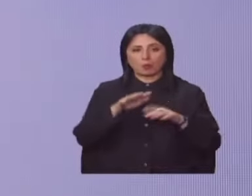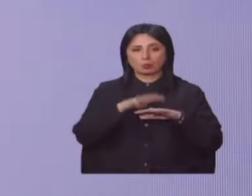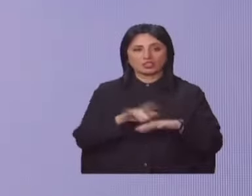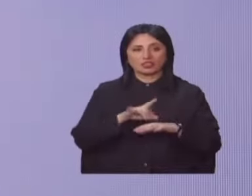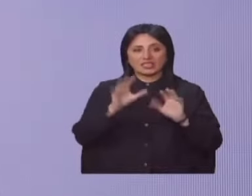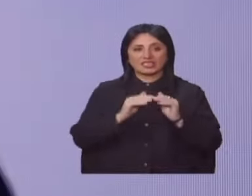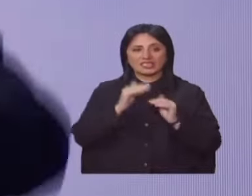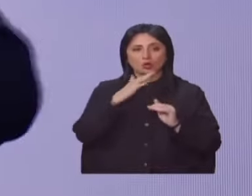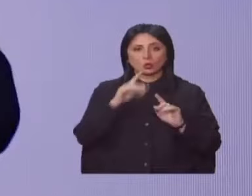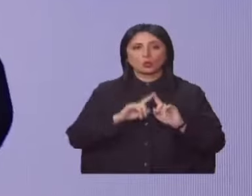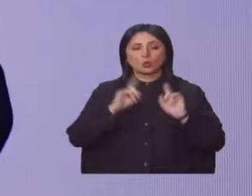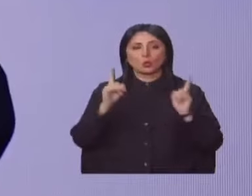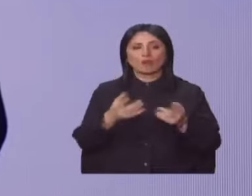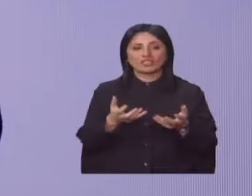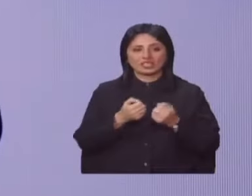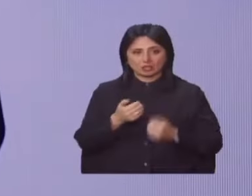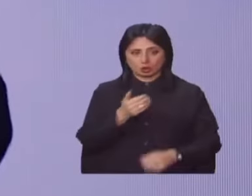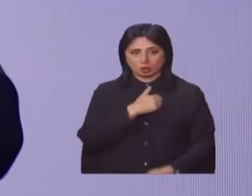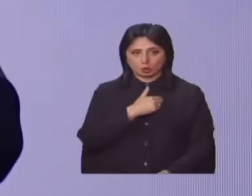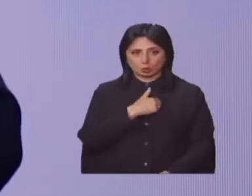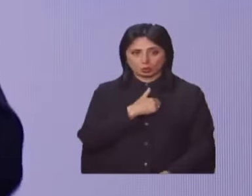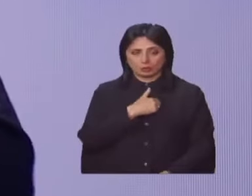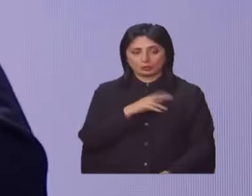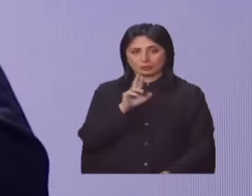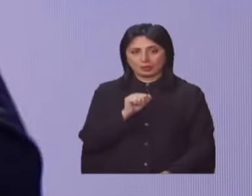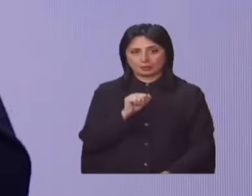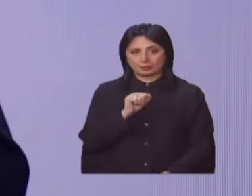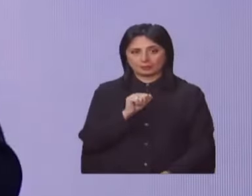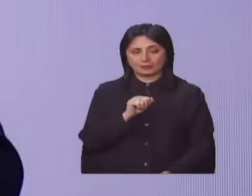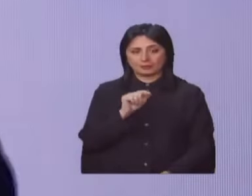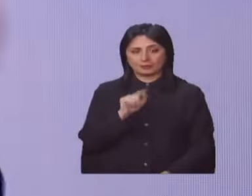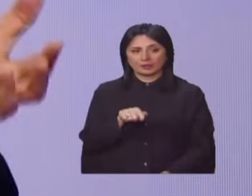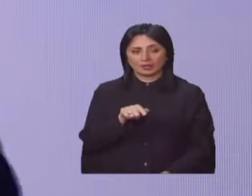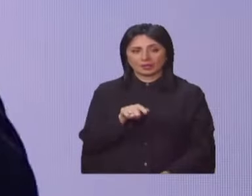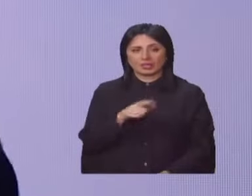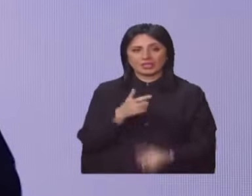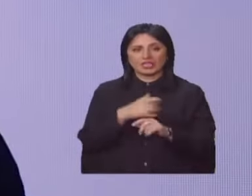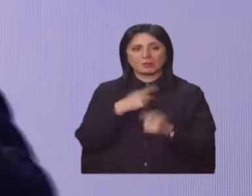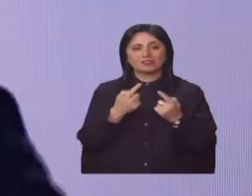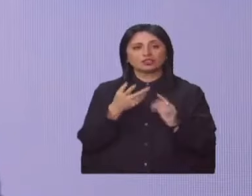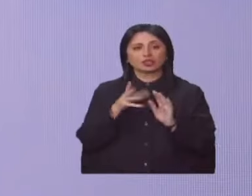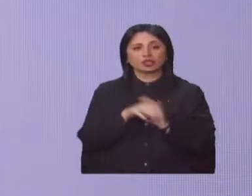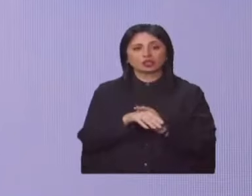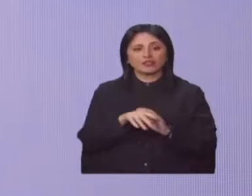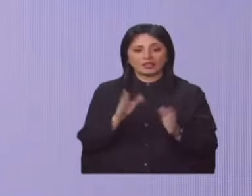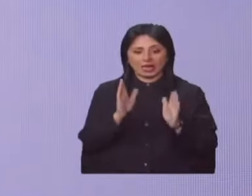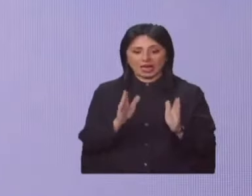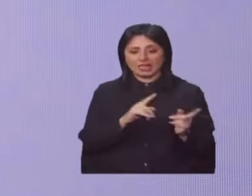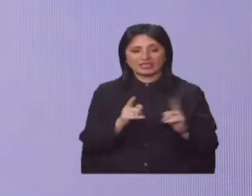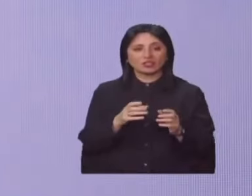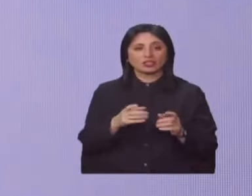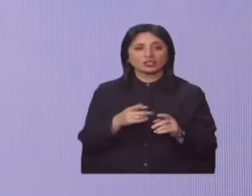რომ საკონსტიტუციო უმრავლესობის მიღება გსურთ. და აქ წარმოშოვანია მათ შორის იმის განსაზღვრა,